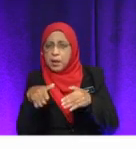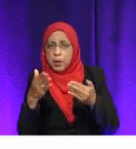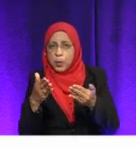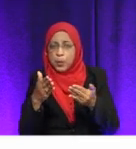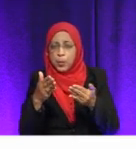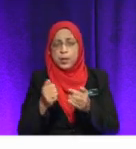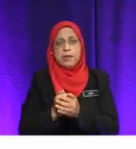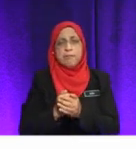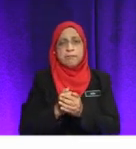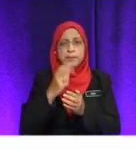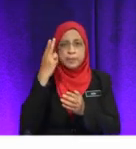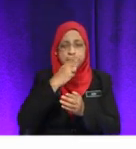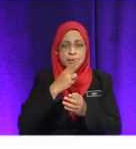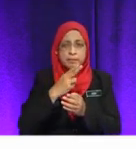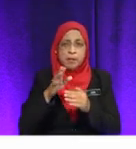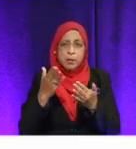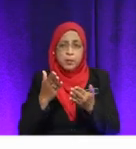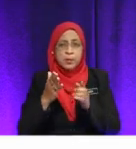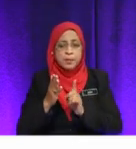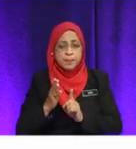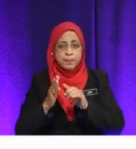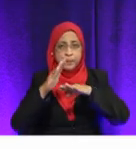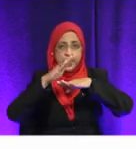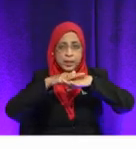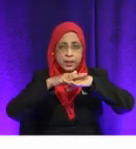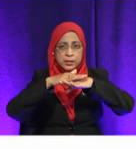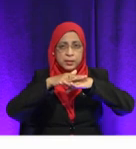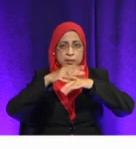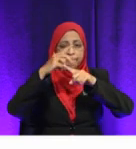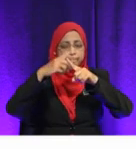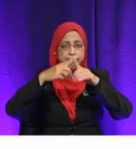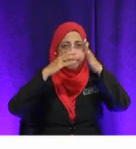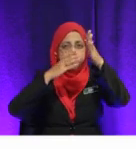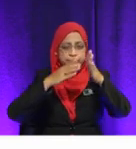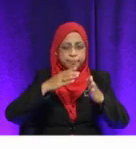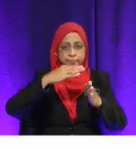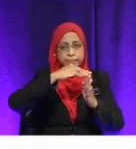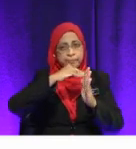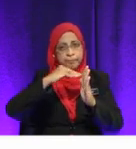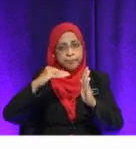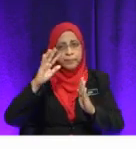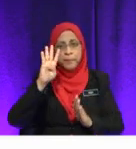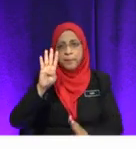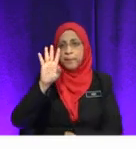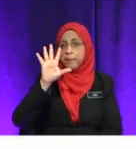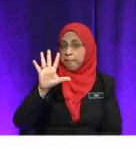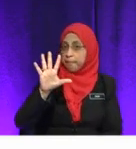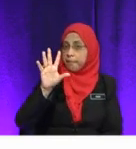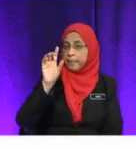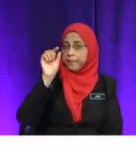pandangan atas paling atas akan ada persilangan garis 45° ini bagi mendapatkan Sisi yang